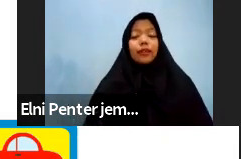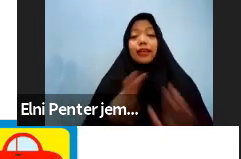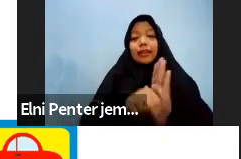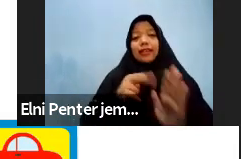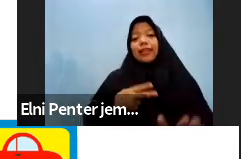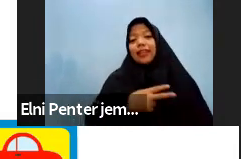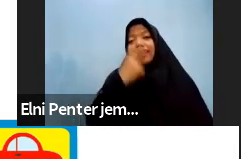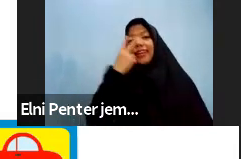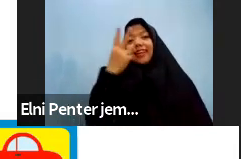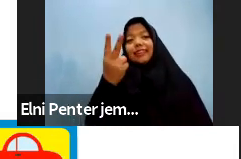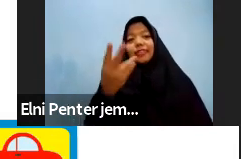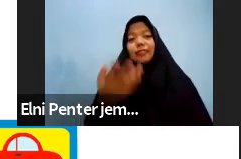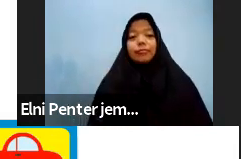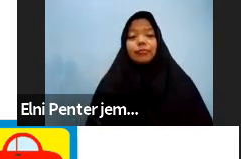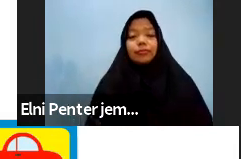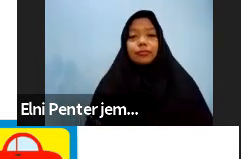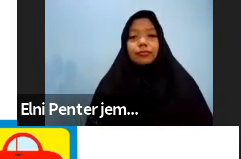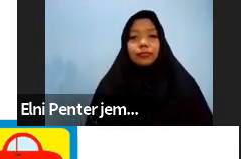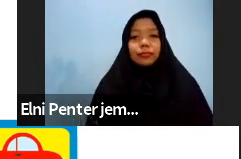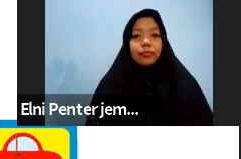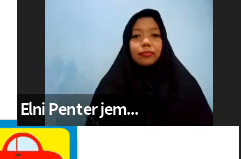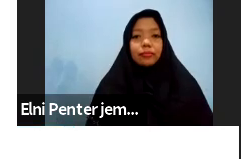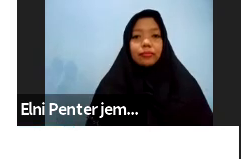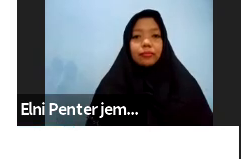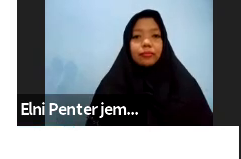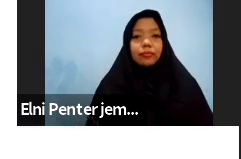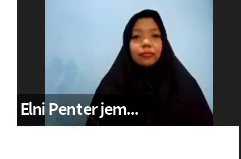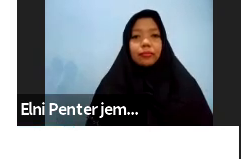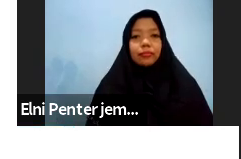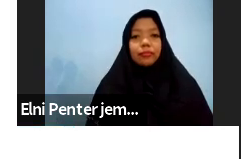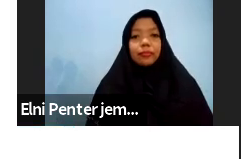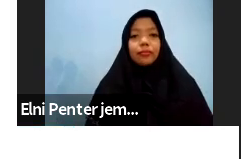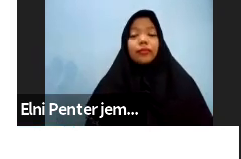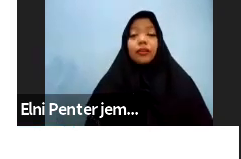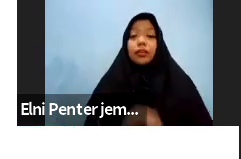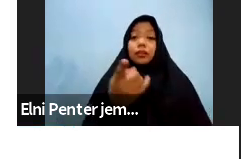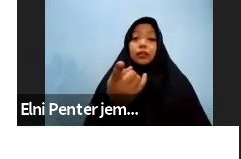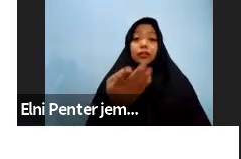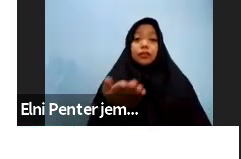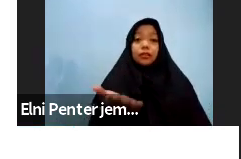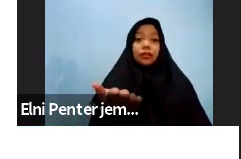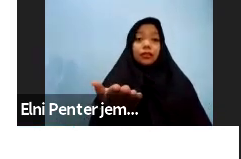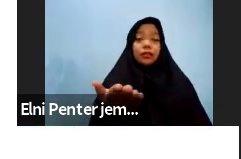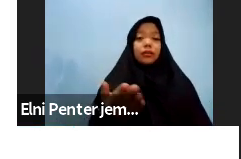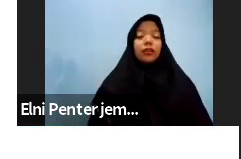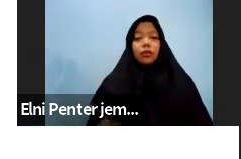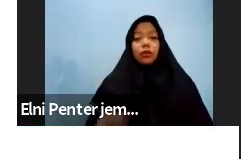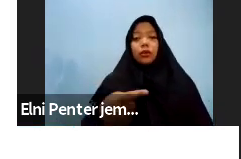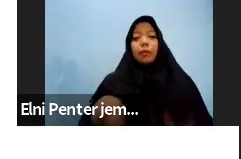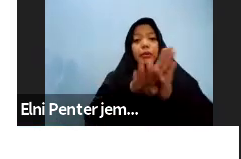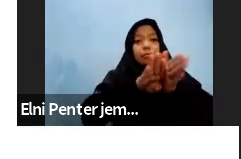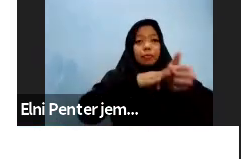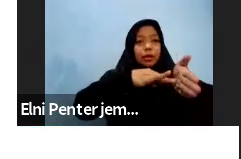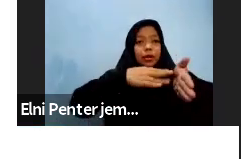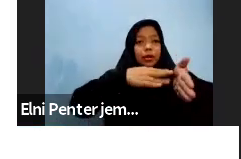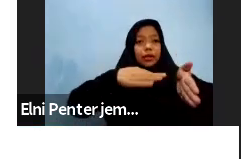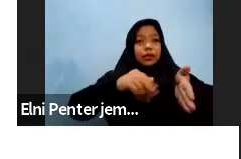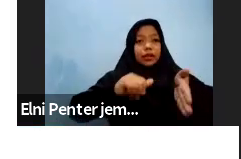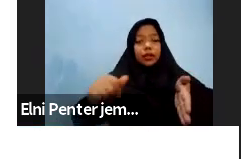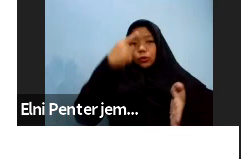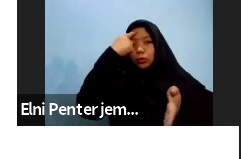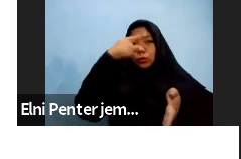juga lalu selanjutnya ini ada yang untuk pelajaran untuk Sekolah Menengah Pertama